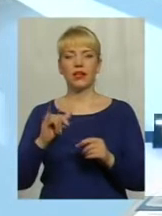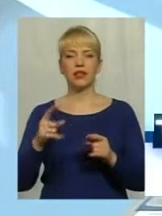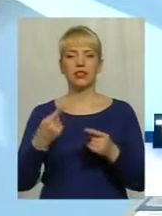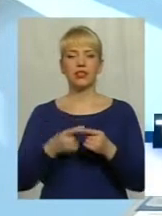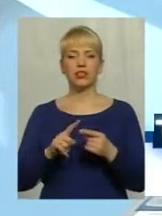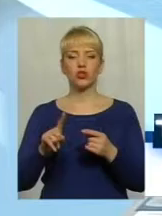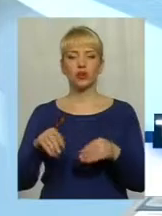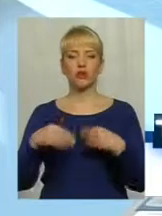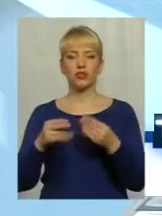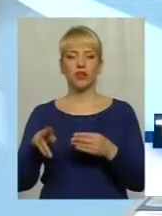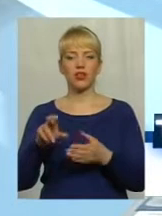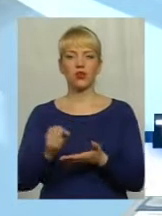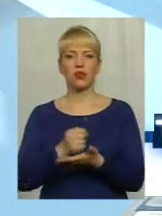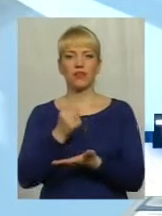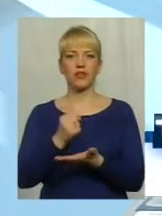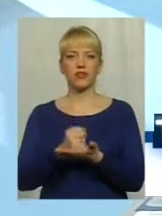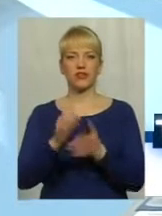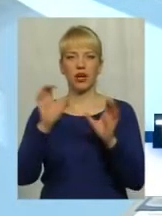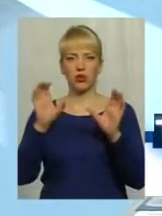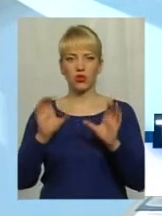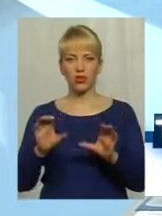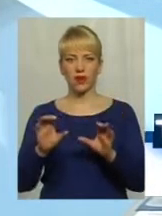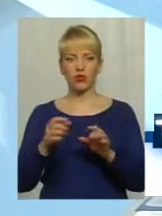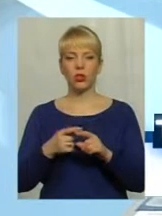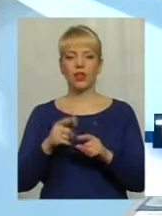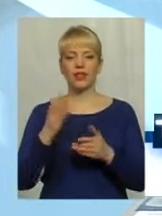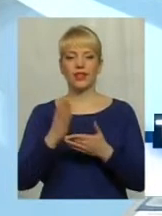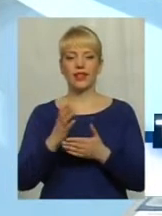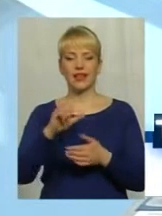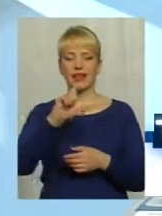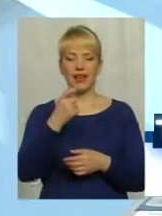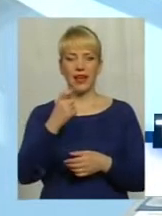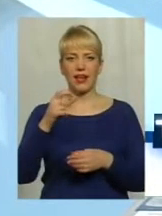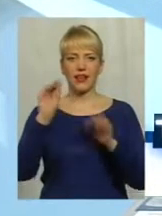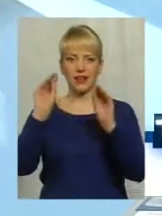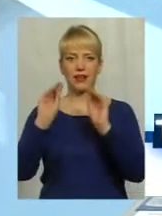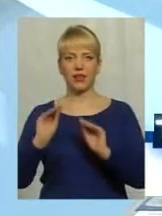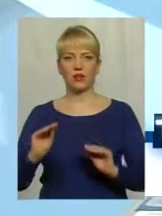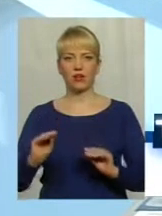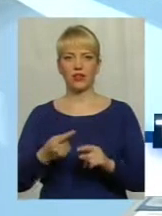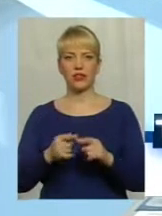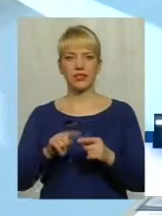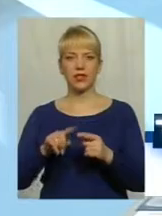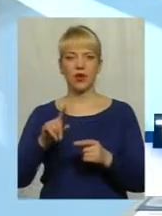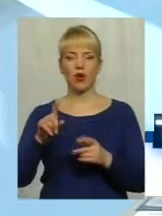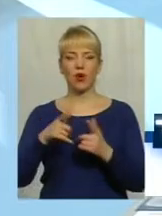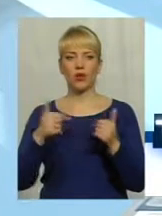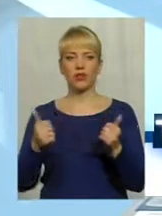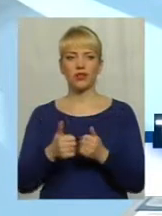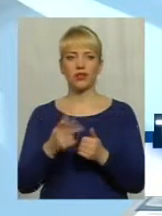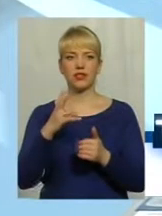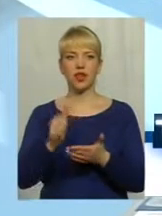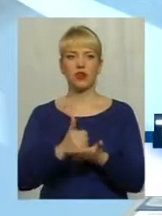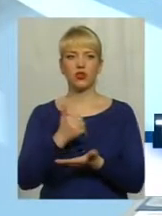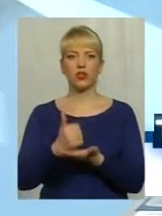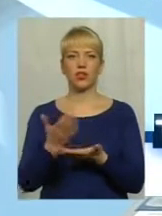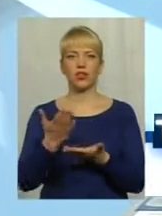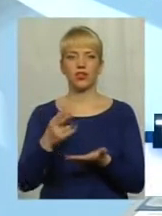утвердження законодавчого, є декларування, це були, це організації, на чолі яких стоять